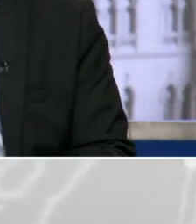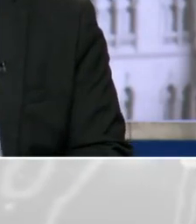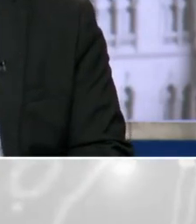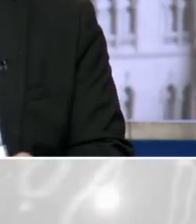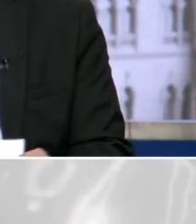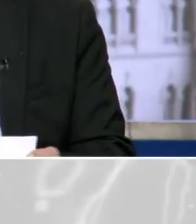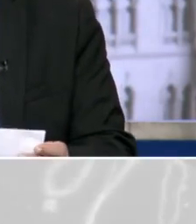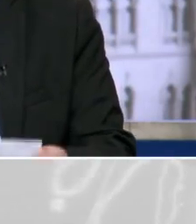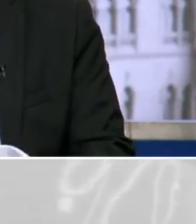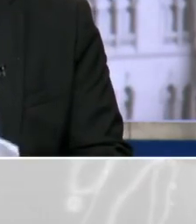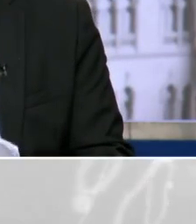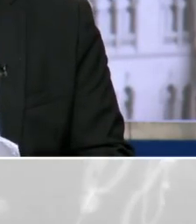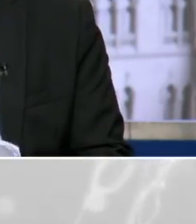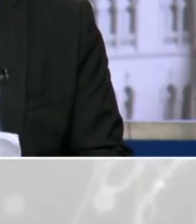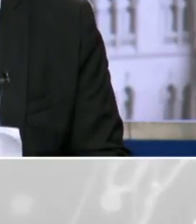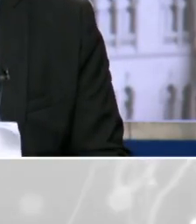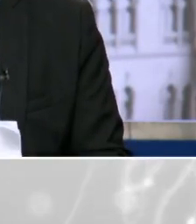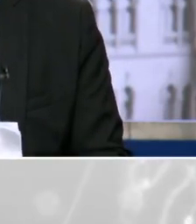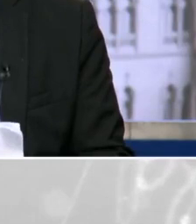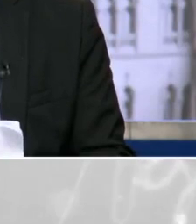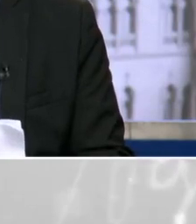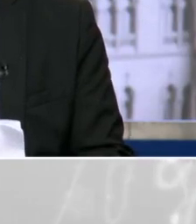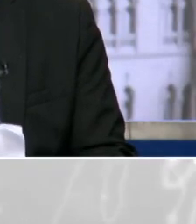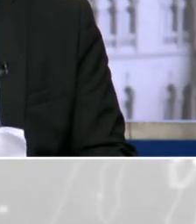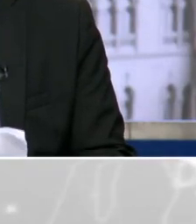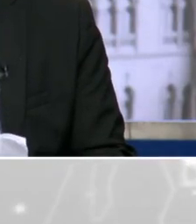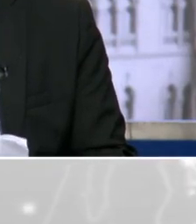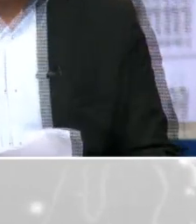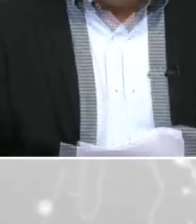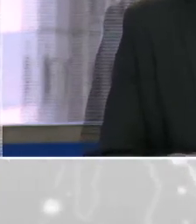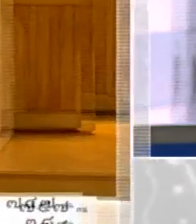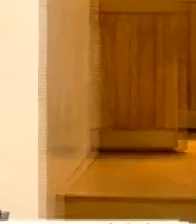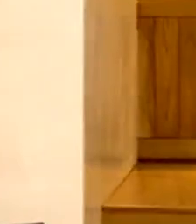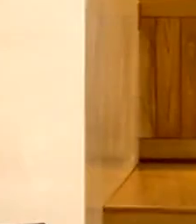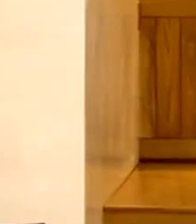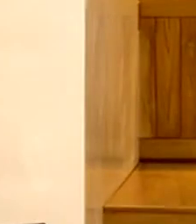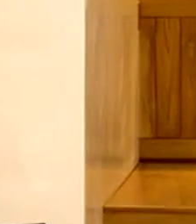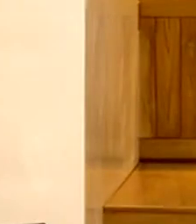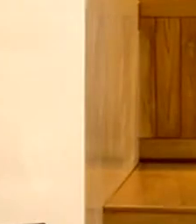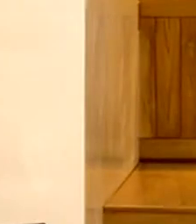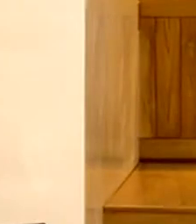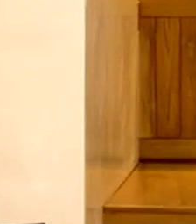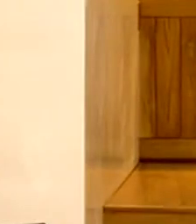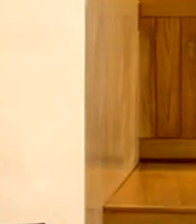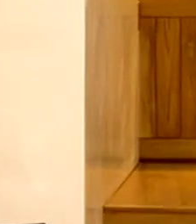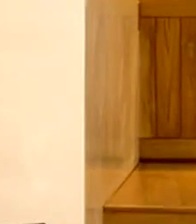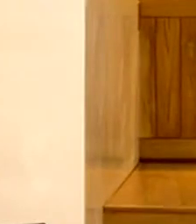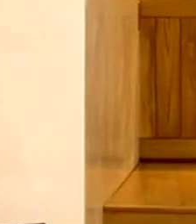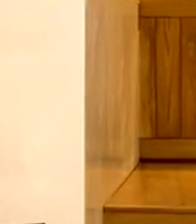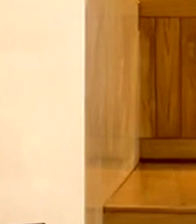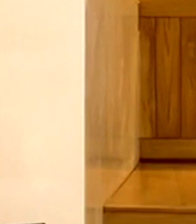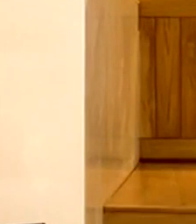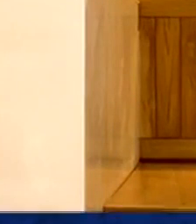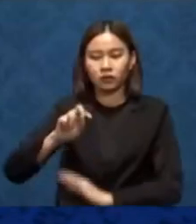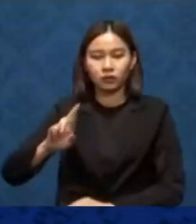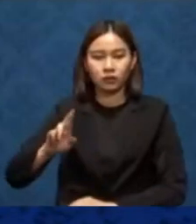เลื่อนออกไปอย่างไม่มีกำหนดอีกต่างหากนะครับคุณผู้ชมครับภาพบรรยากาศที่คุณผู้ชมเห็นอยู่ณขณะนี้นั่นก็คือการประชุมรัฐสภ